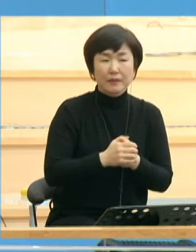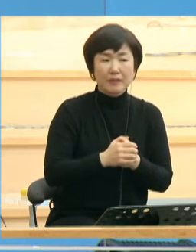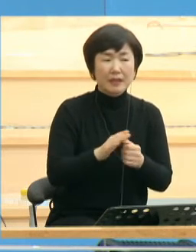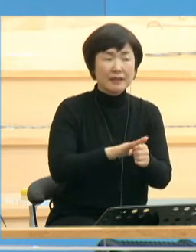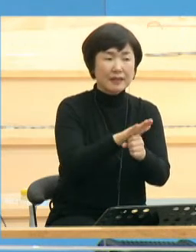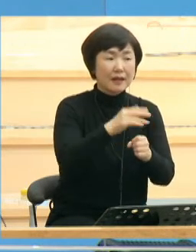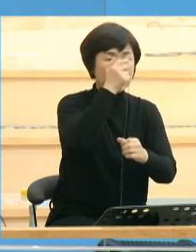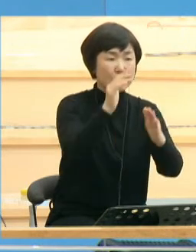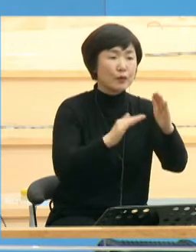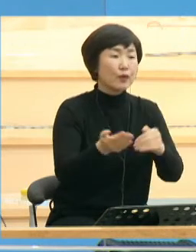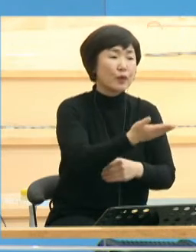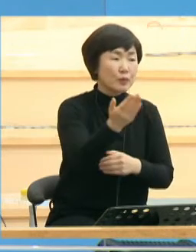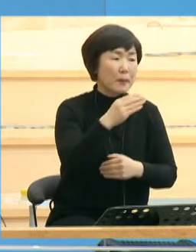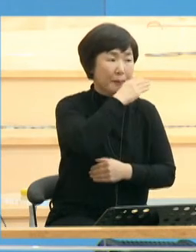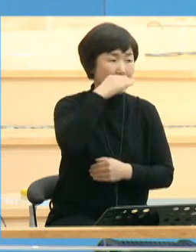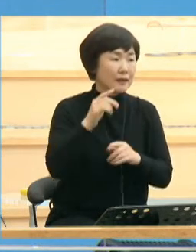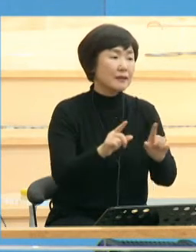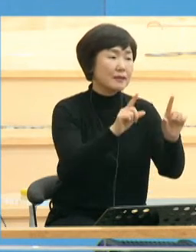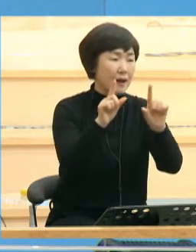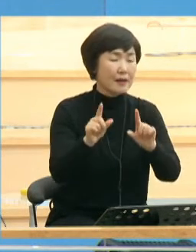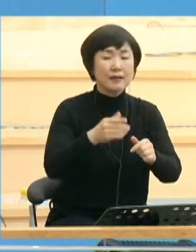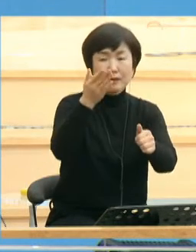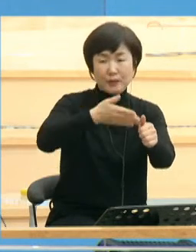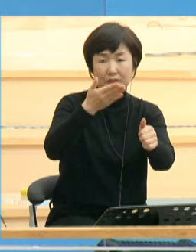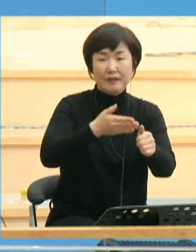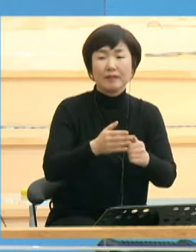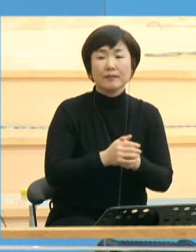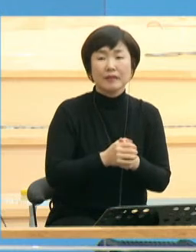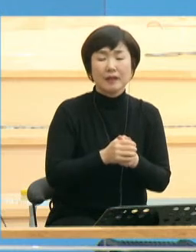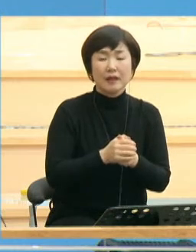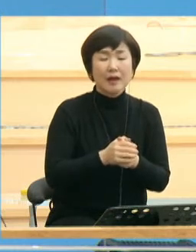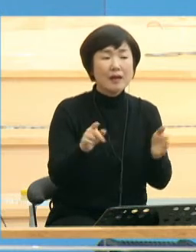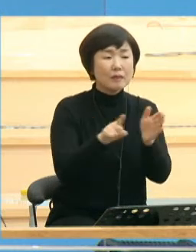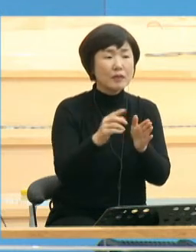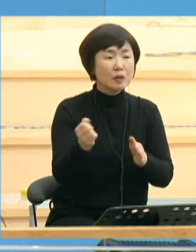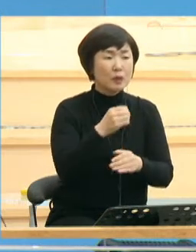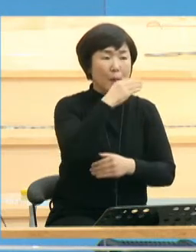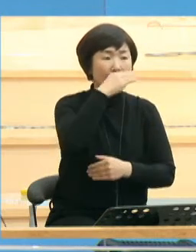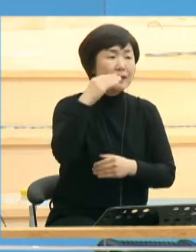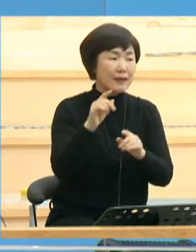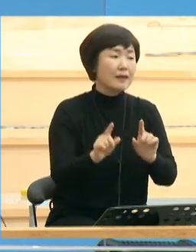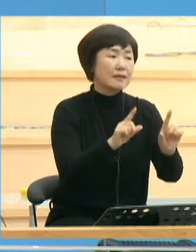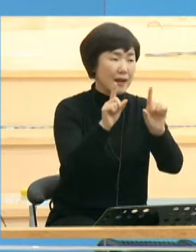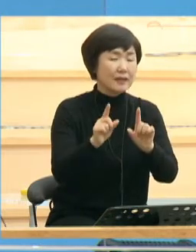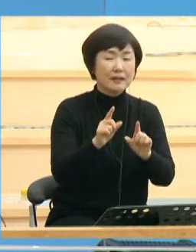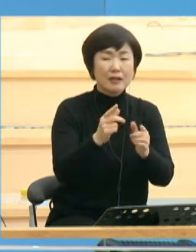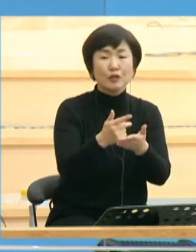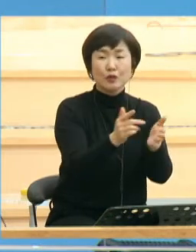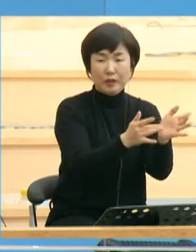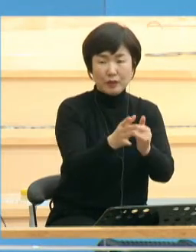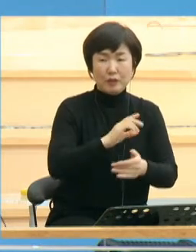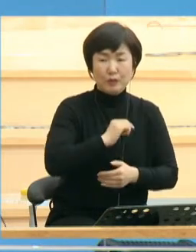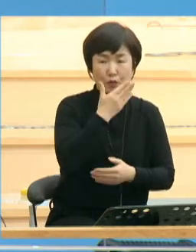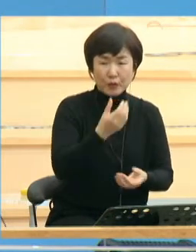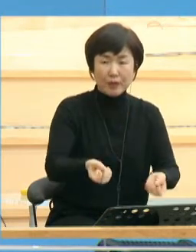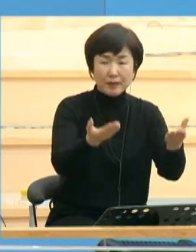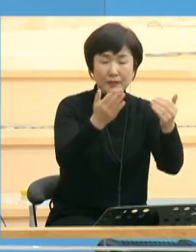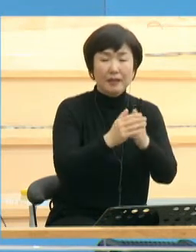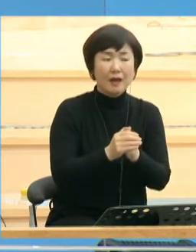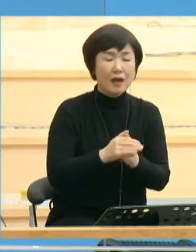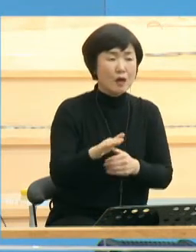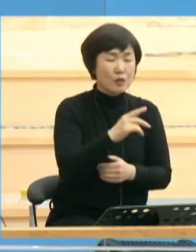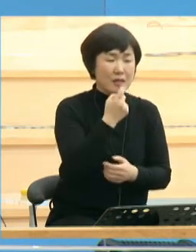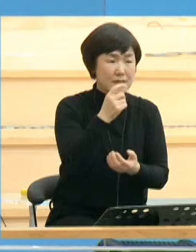바로 살 수 있기를 주의 이름으로 축원합니다 믿음으로 바로 살 수 있기를 주 예수 이름으로 축원합니다 우리가 이를